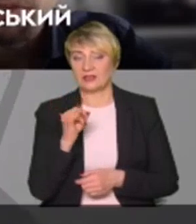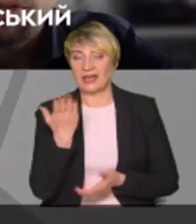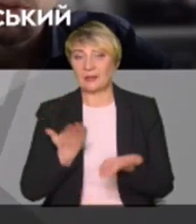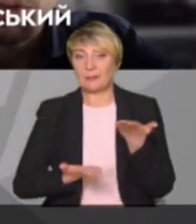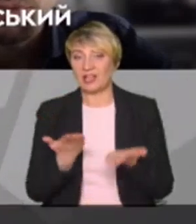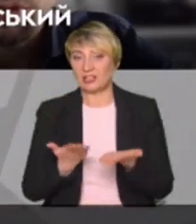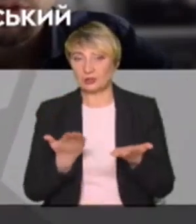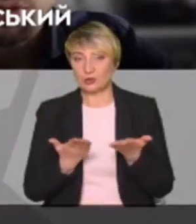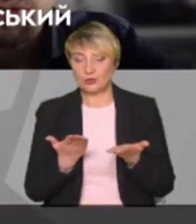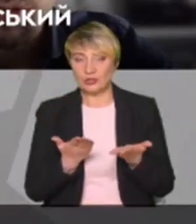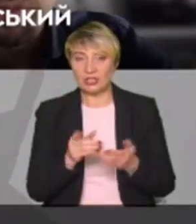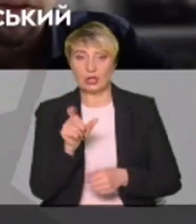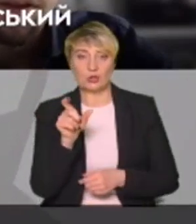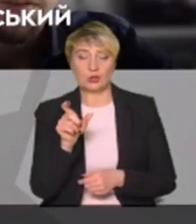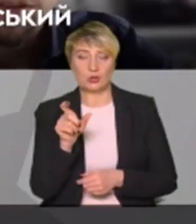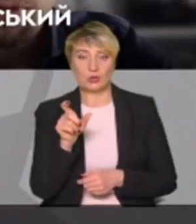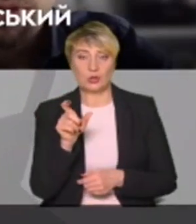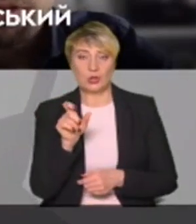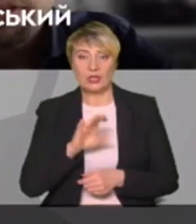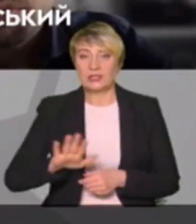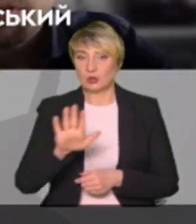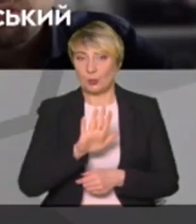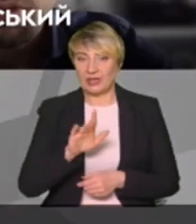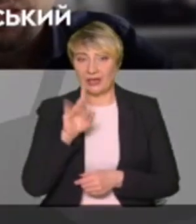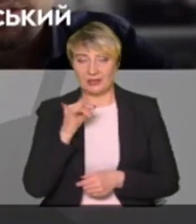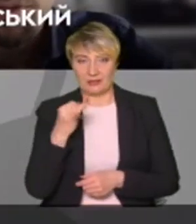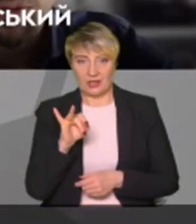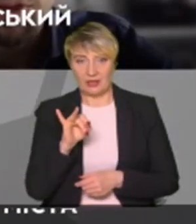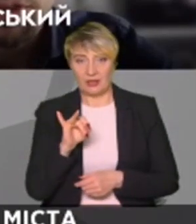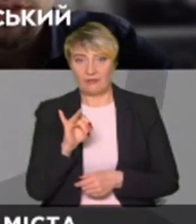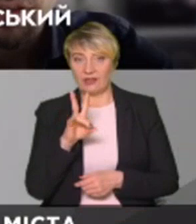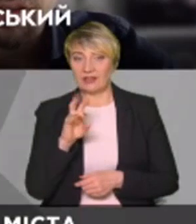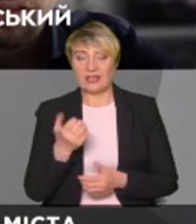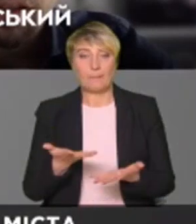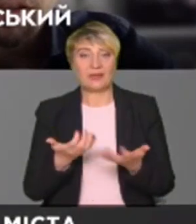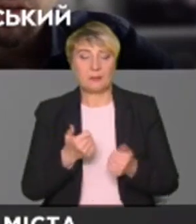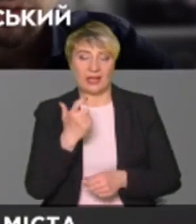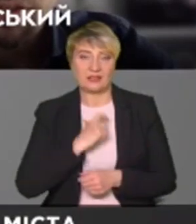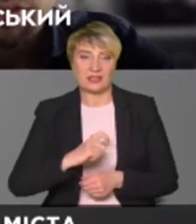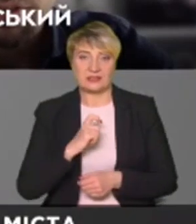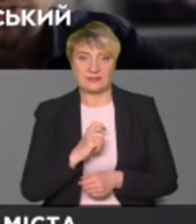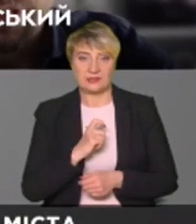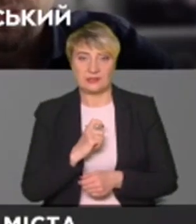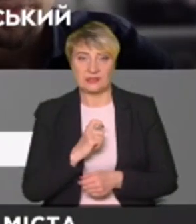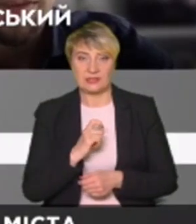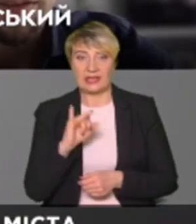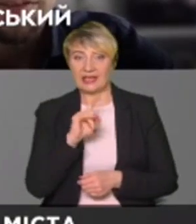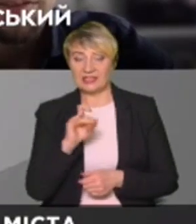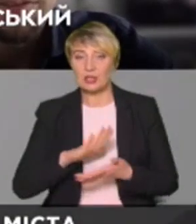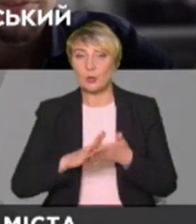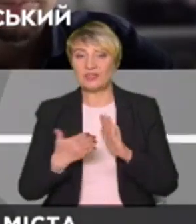угоді, балансуючий в першу чергу Росію. Він не приймає на себе, ну, зараз, виходячи з обставин війни